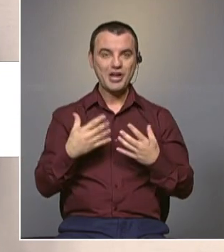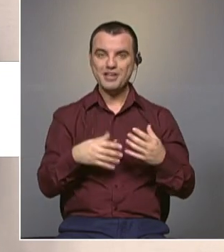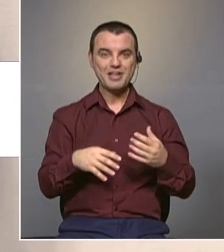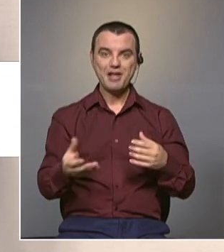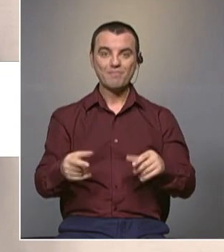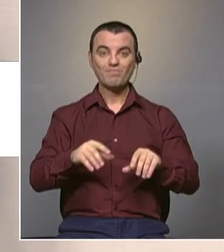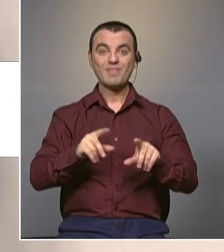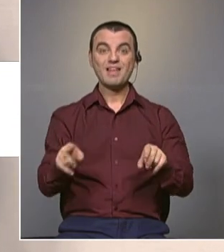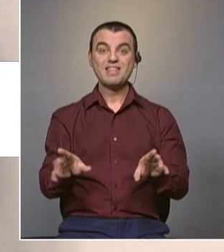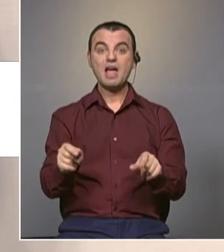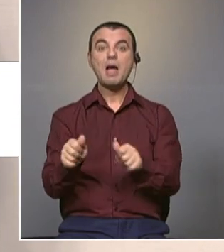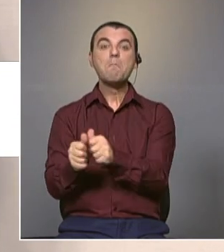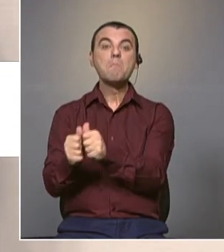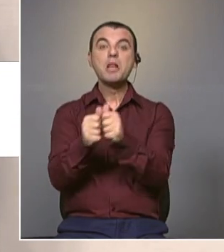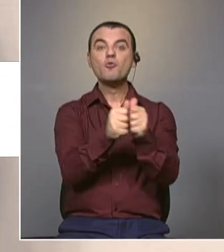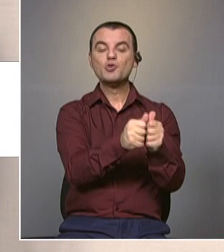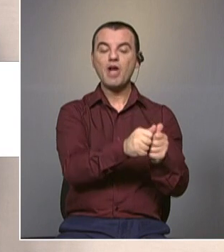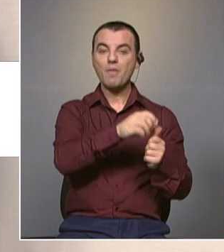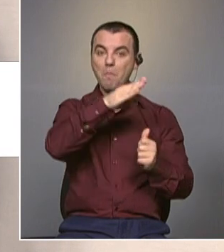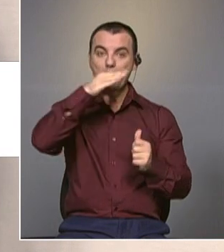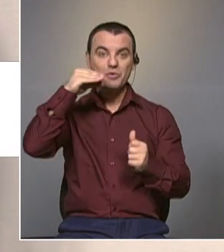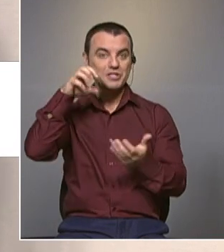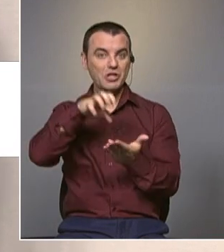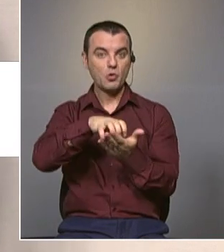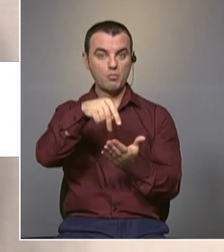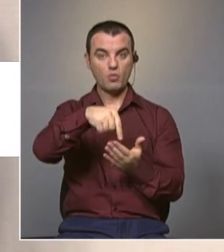групи това лято, понеже и за мен беше първи път.